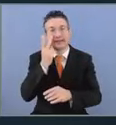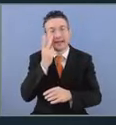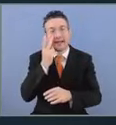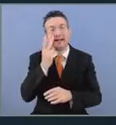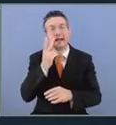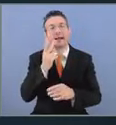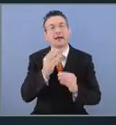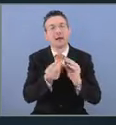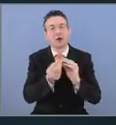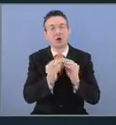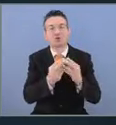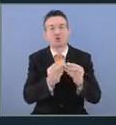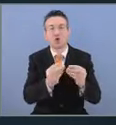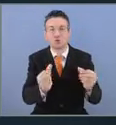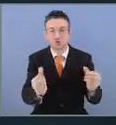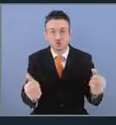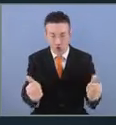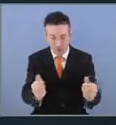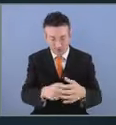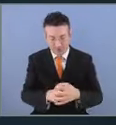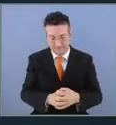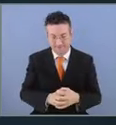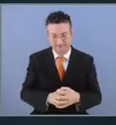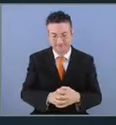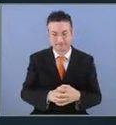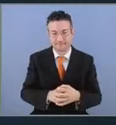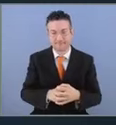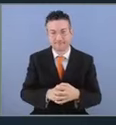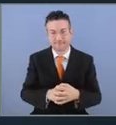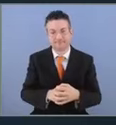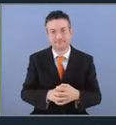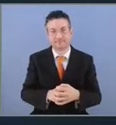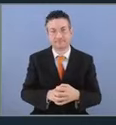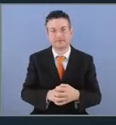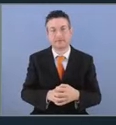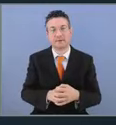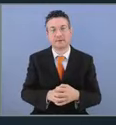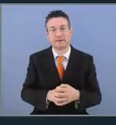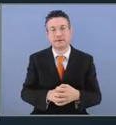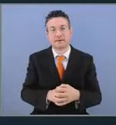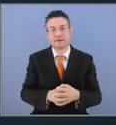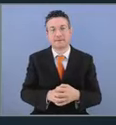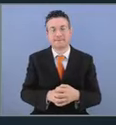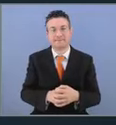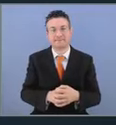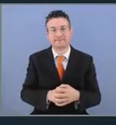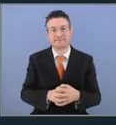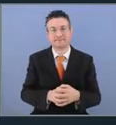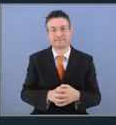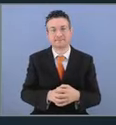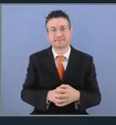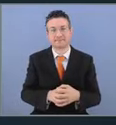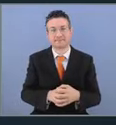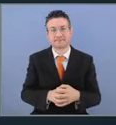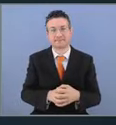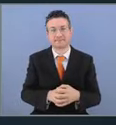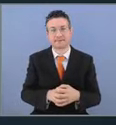A che cosa stiamo guardando in particolare, più che, diciamo, come